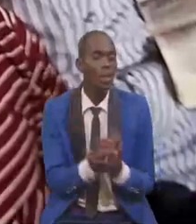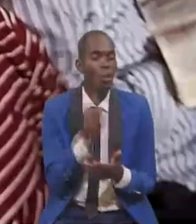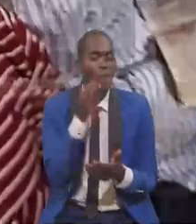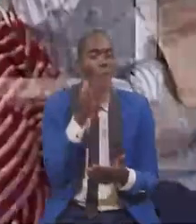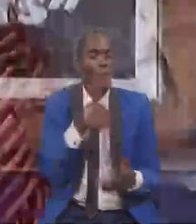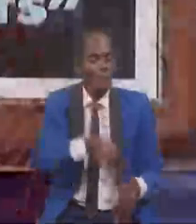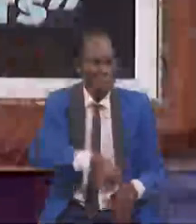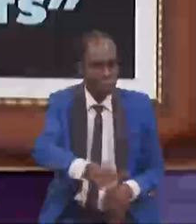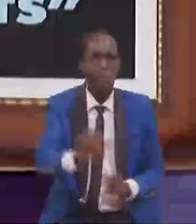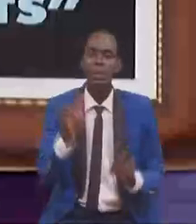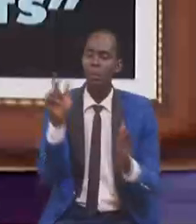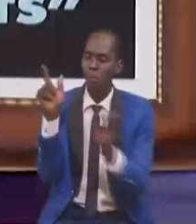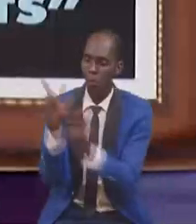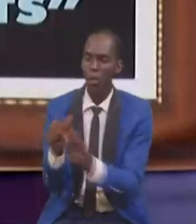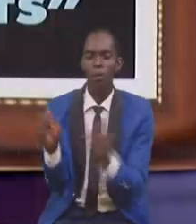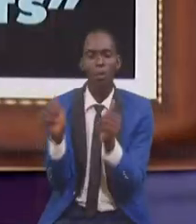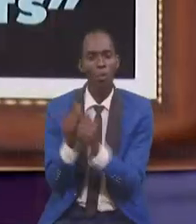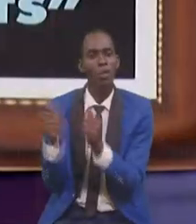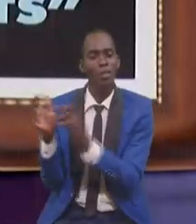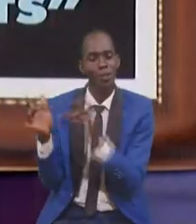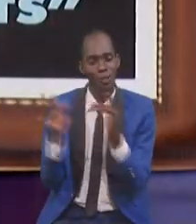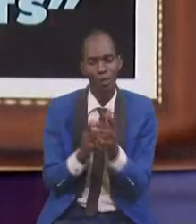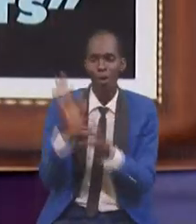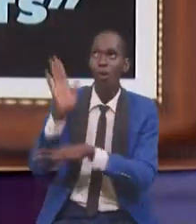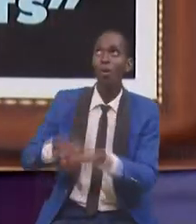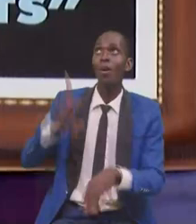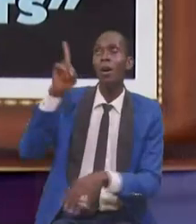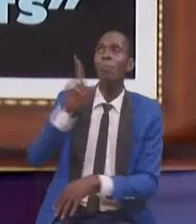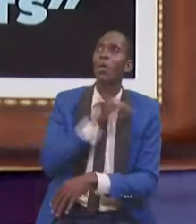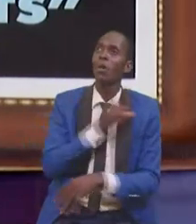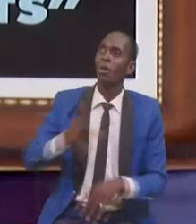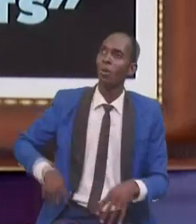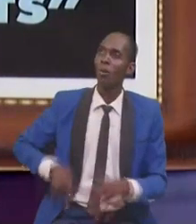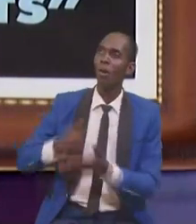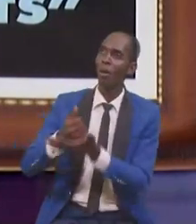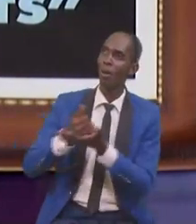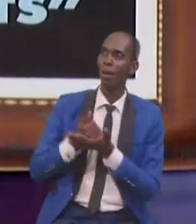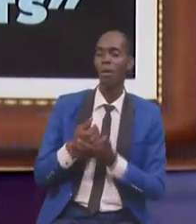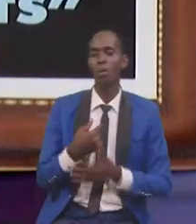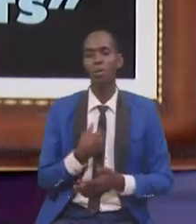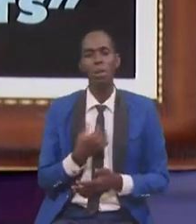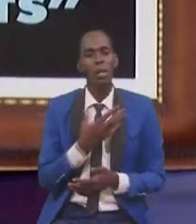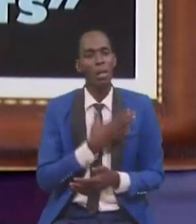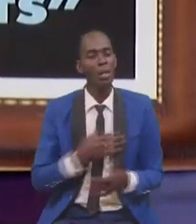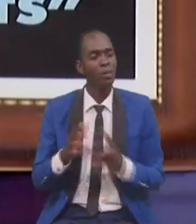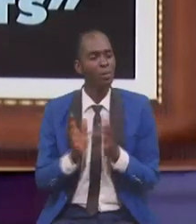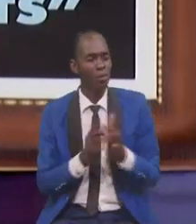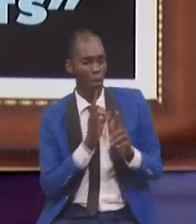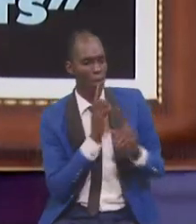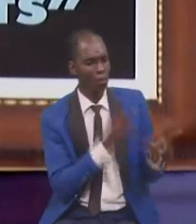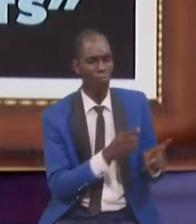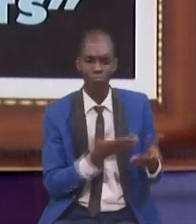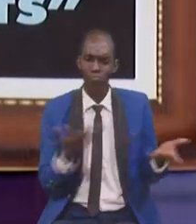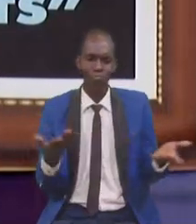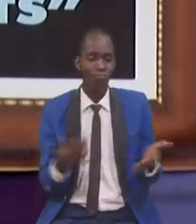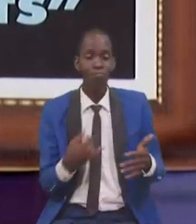elle vint se prosterner devant lui, disant, « Seigneur, secoue-moi. » Il répondit, « Il n'est pas